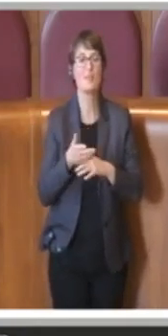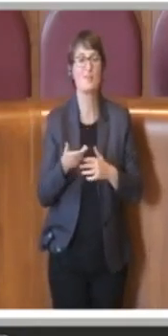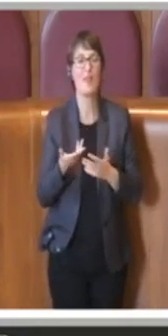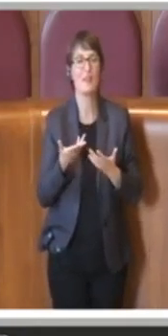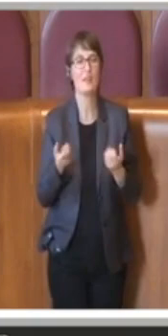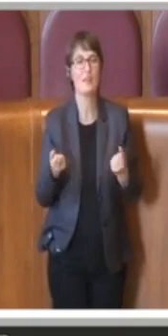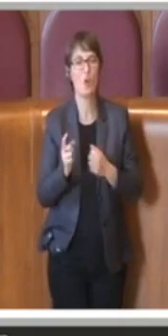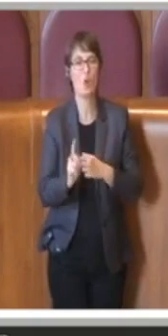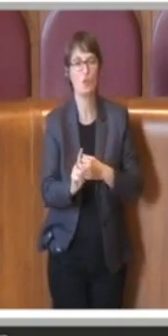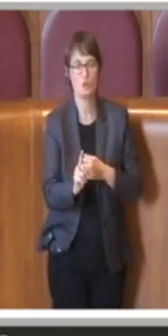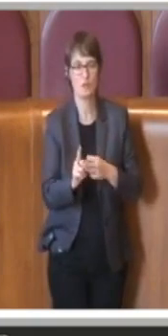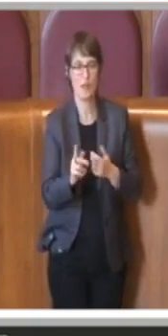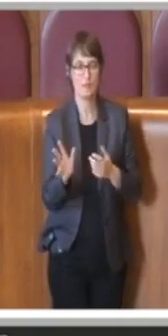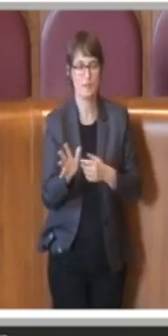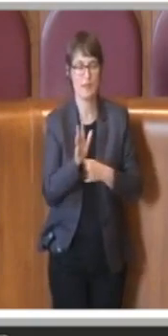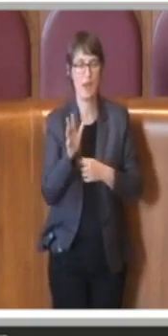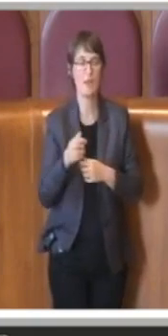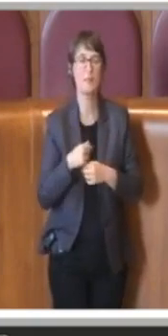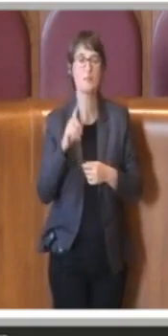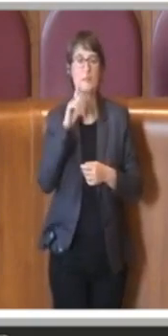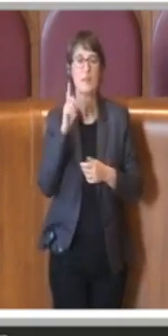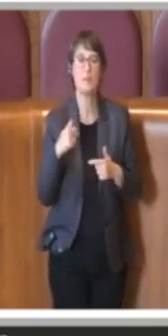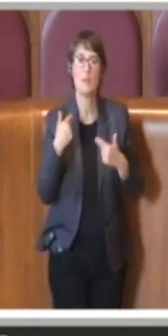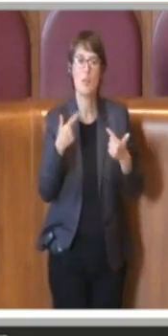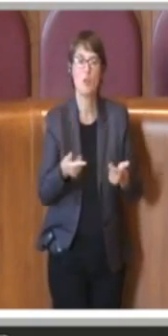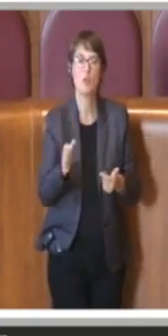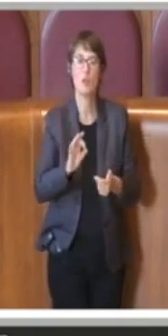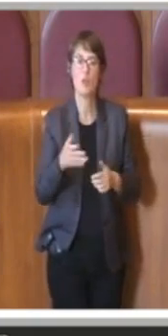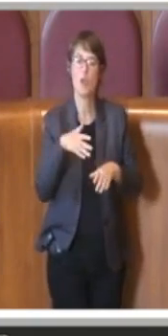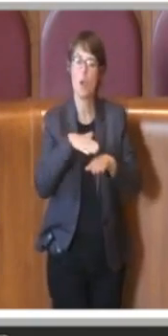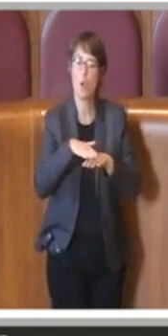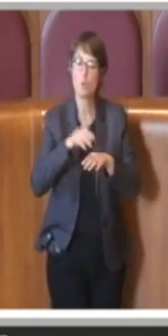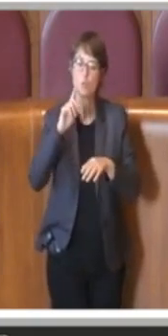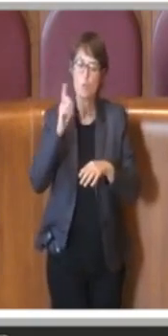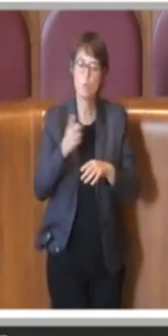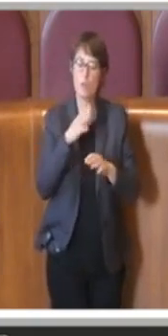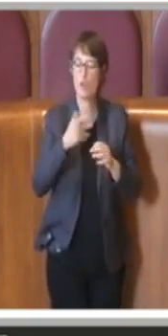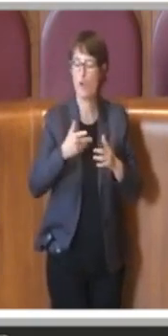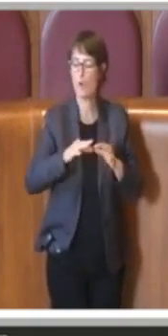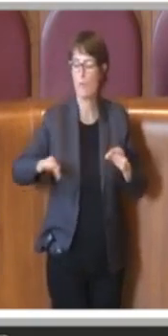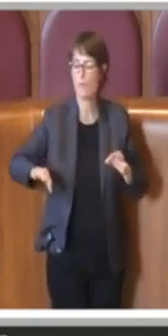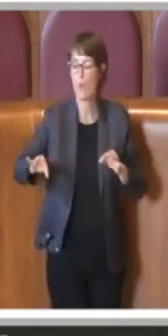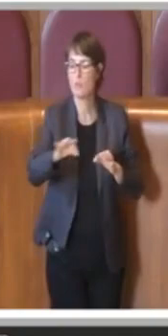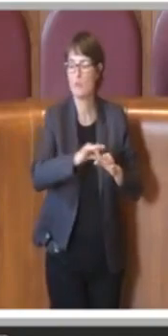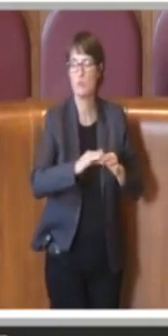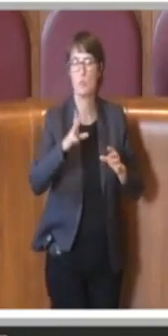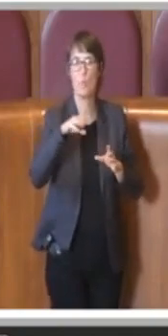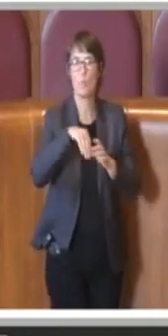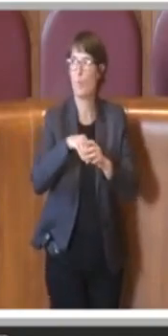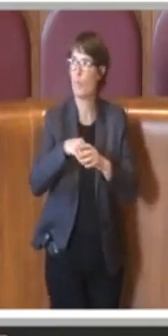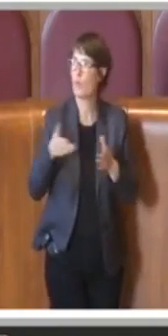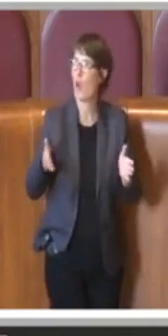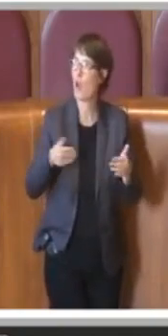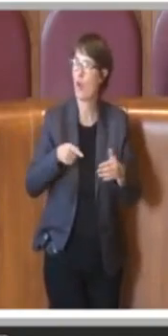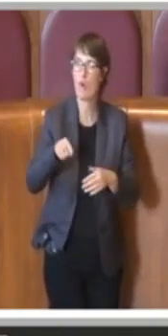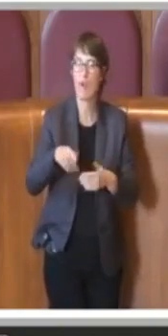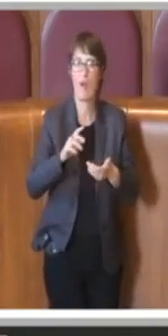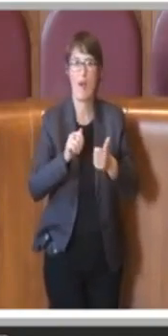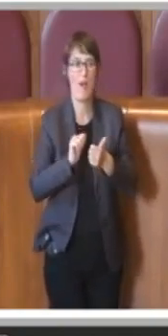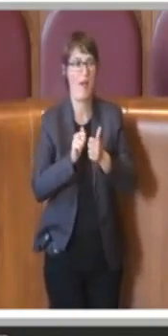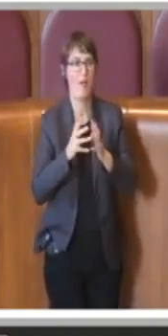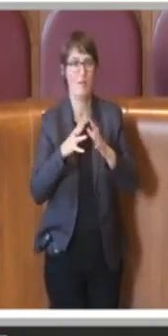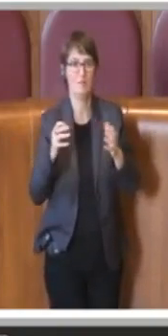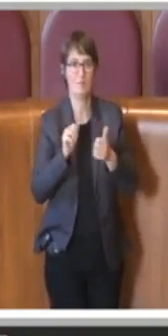le migliorie e il miglior utilizzo delle superfici sportive, magari con dei cambi di tipologia